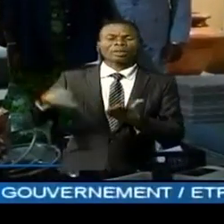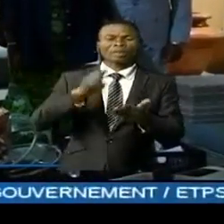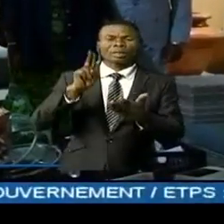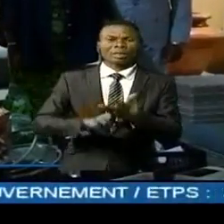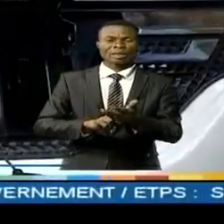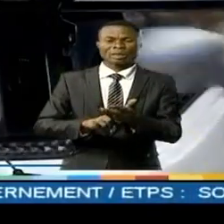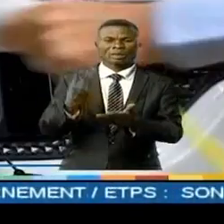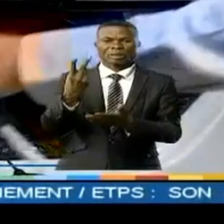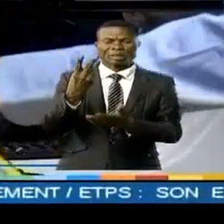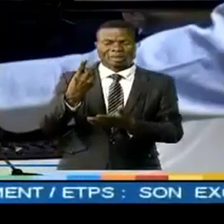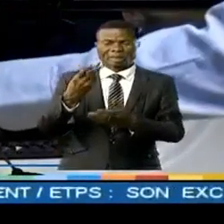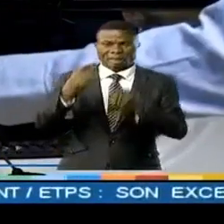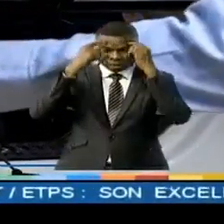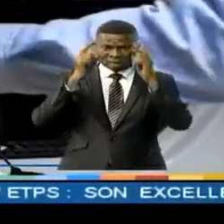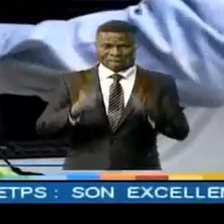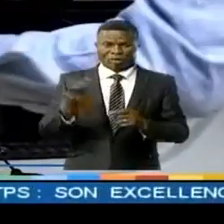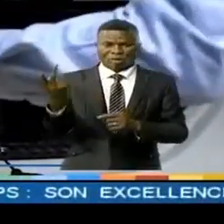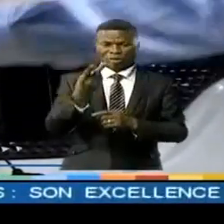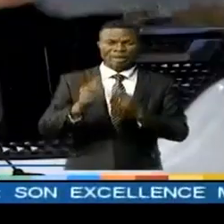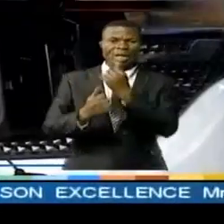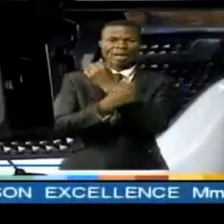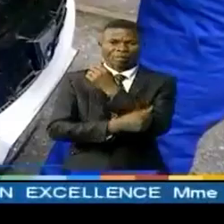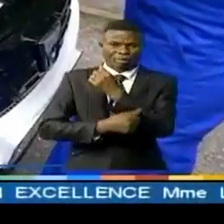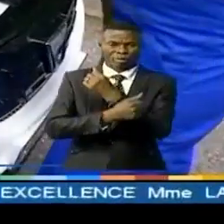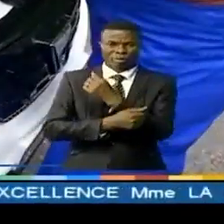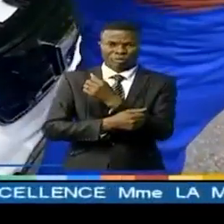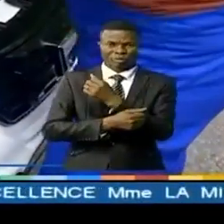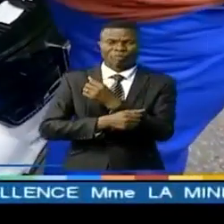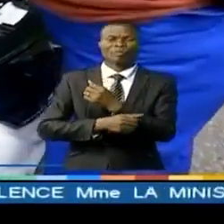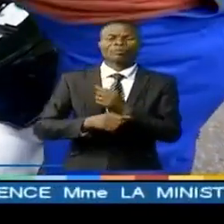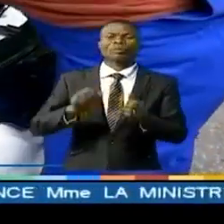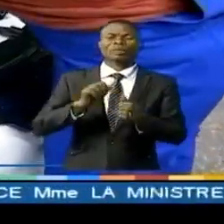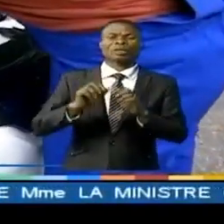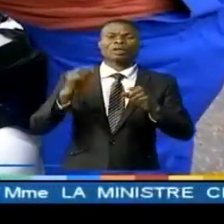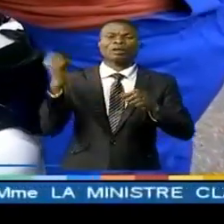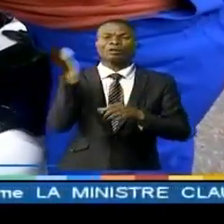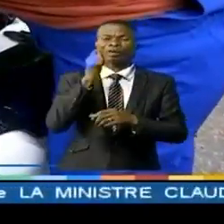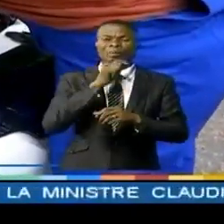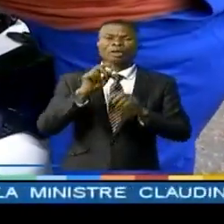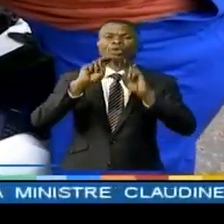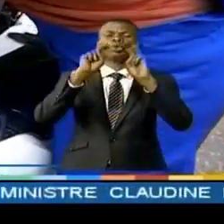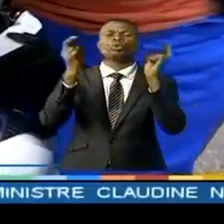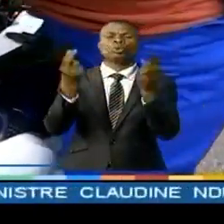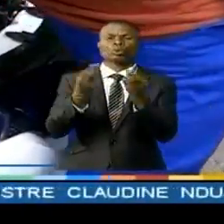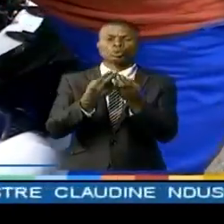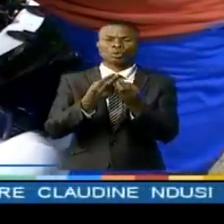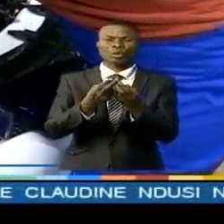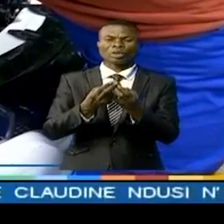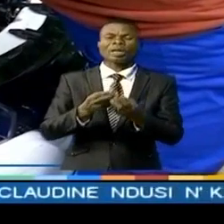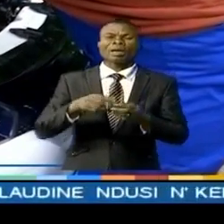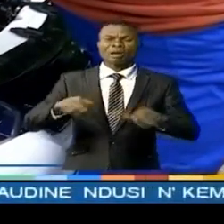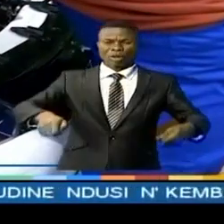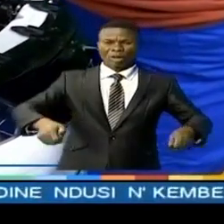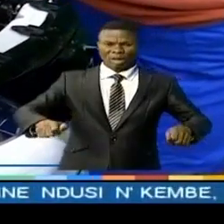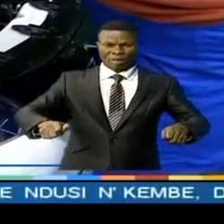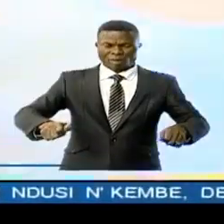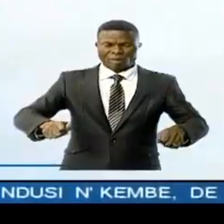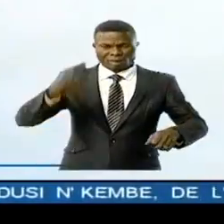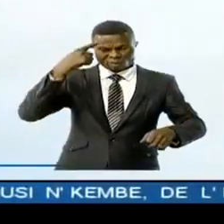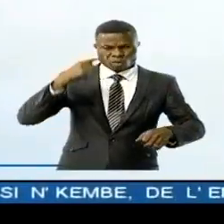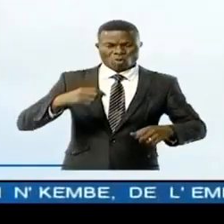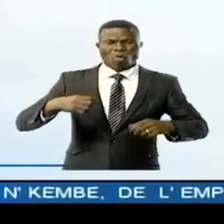accords bilatéraux entre les deux pays portant sur la mise en oeuvre d' usine qui fabriqueront les batteries pour les voitures du futur